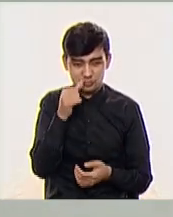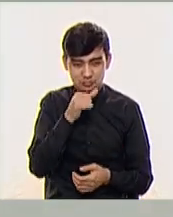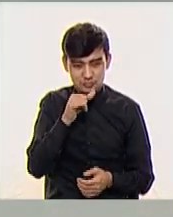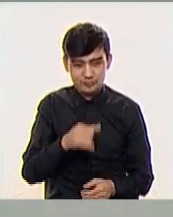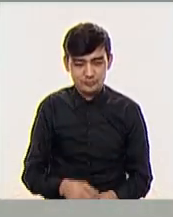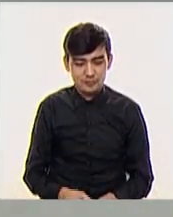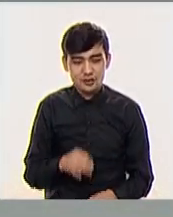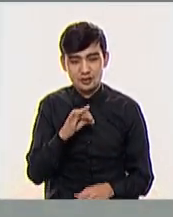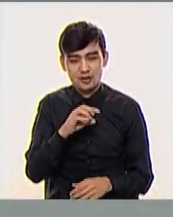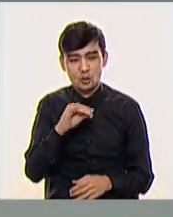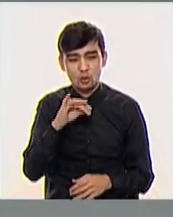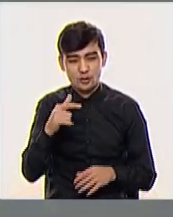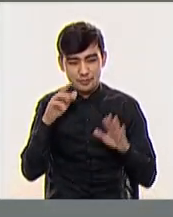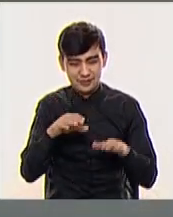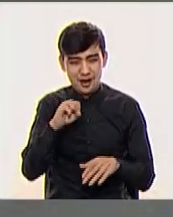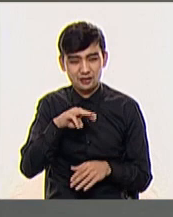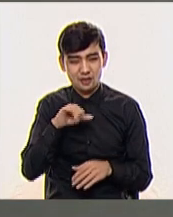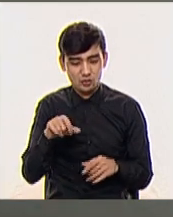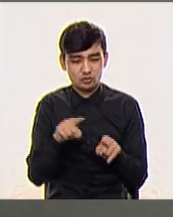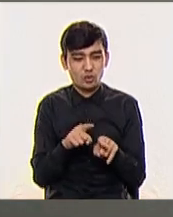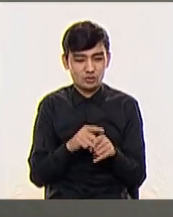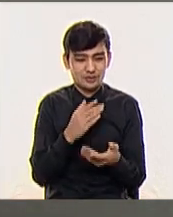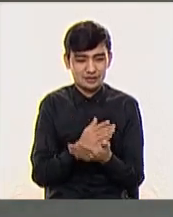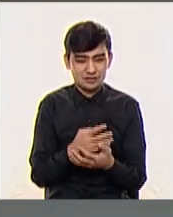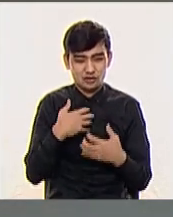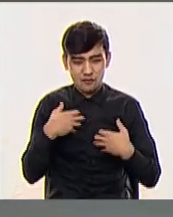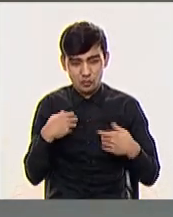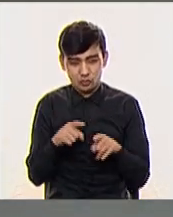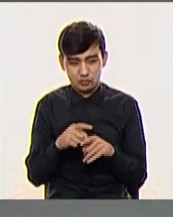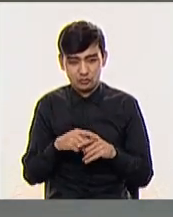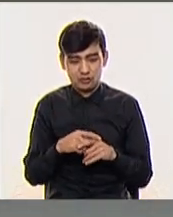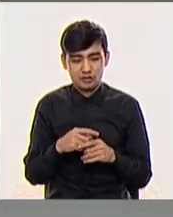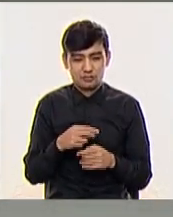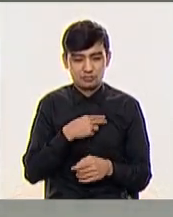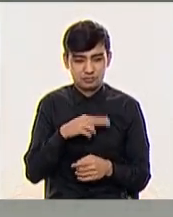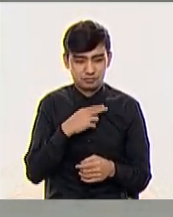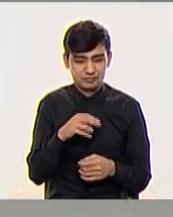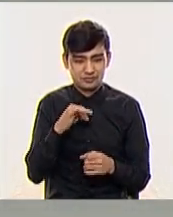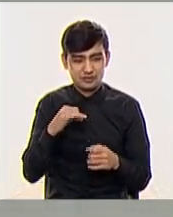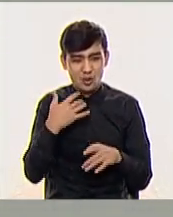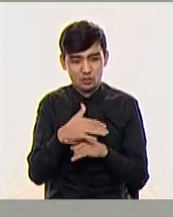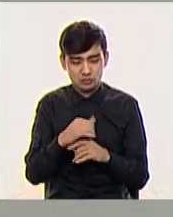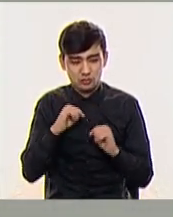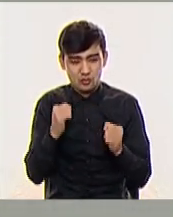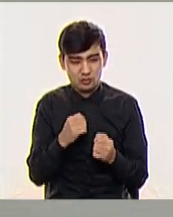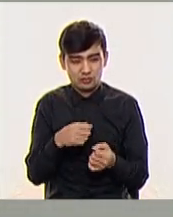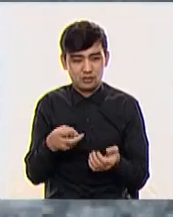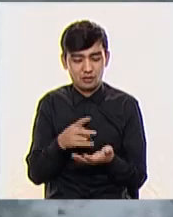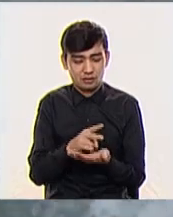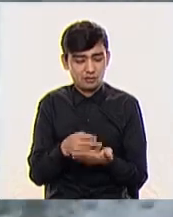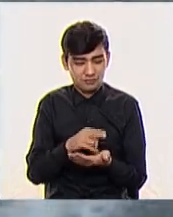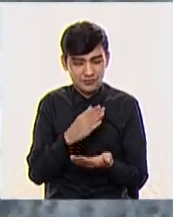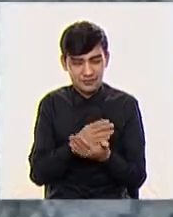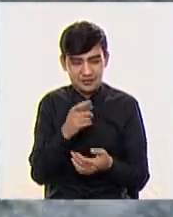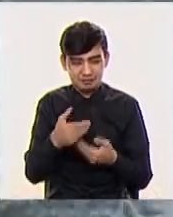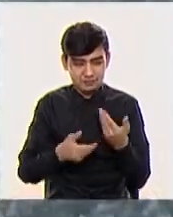еліміздің батысындағы Атырауда үскірік аязға төрт түліктің өзі шыдай алмай жатыр. Ірі қараның төлі далада үсіп өлуде. Қалың қардан ғомбылап жүре